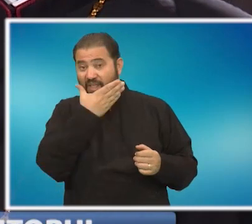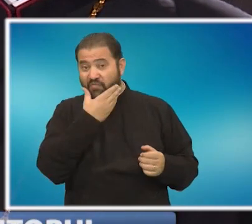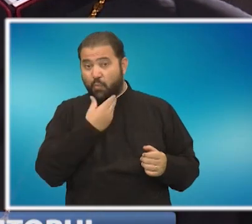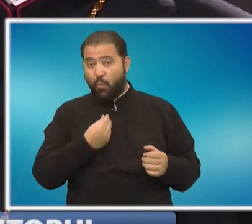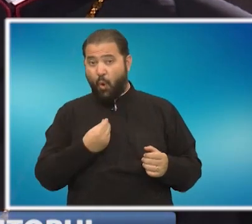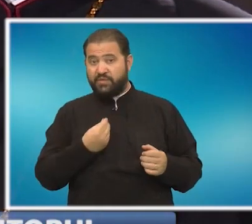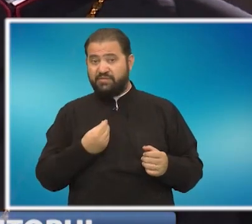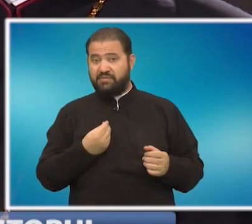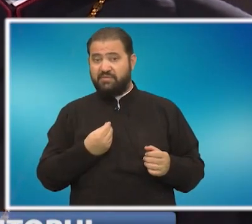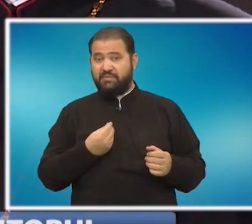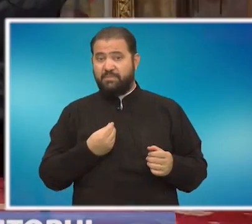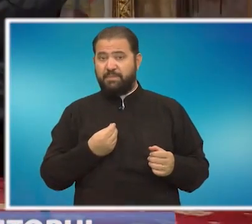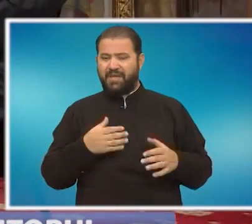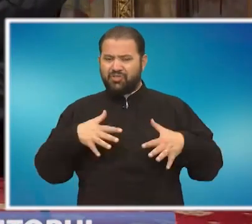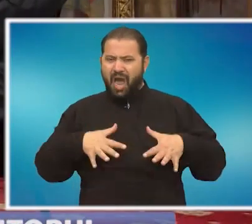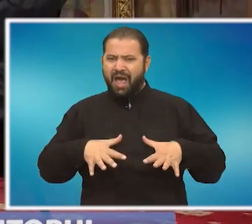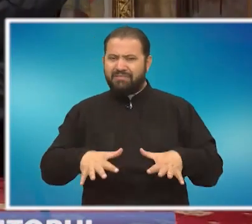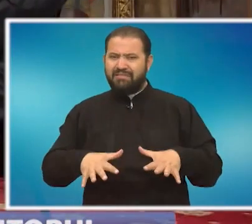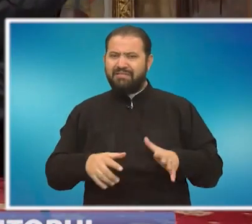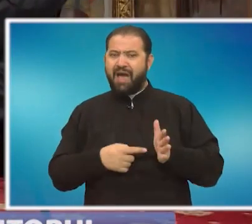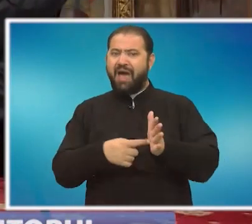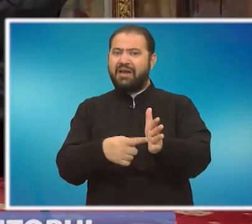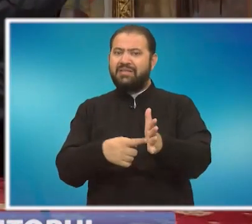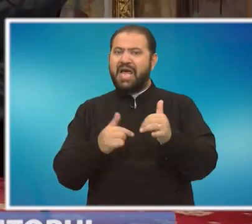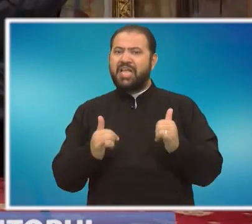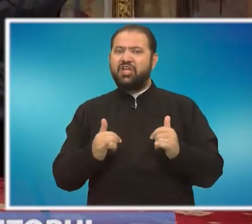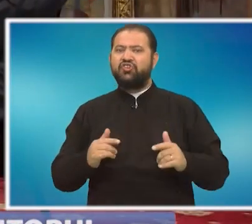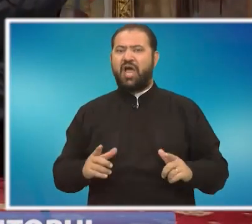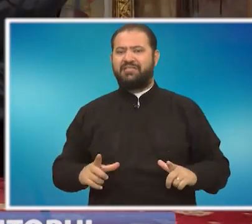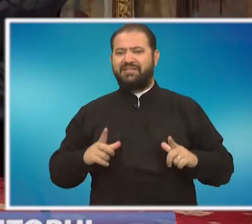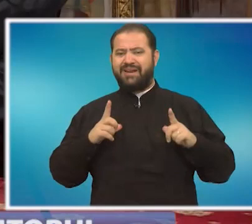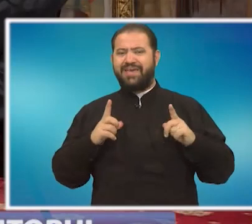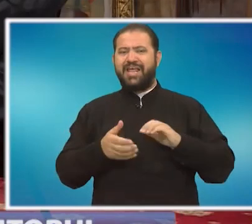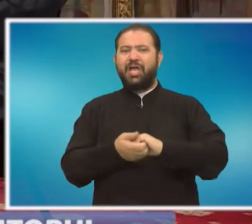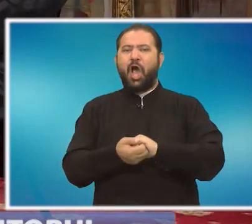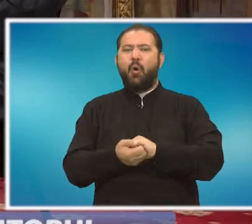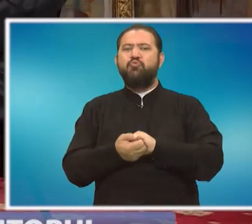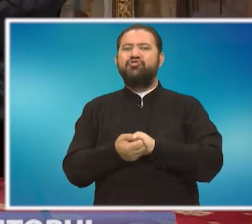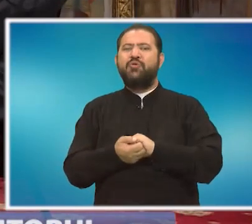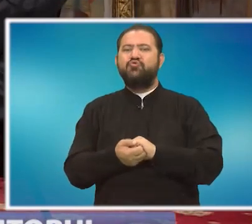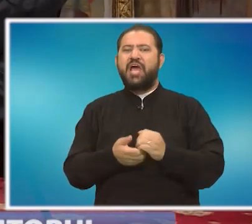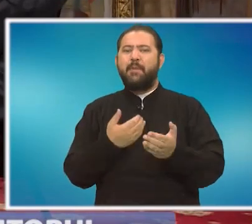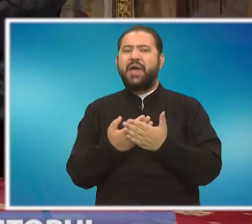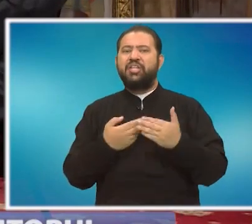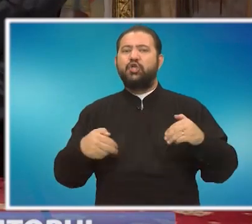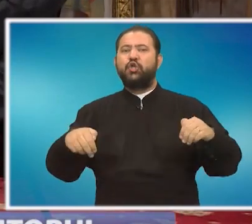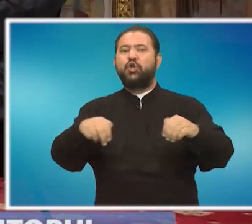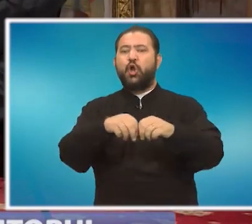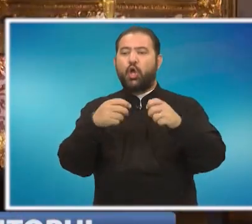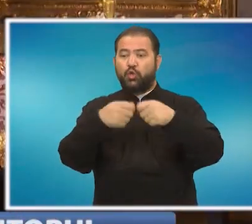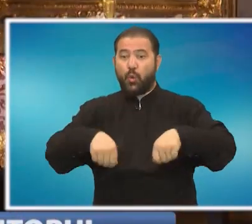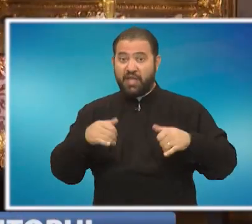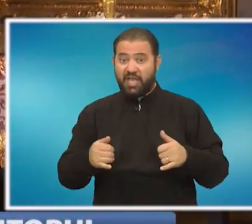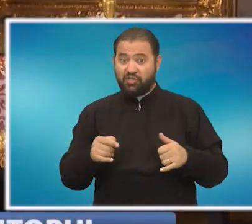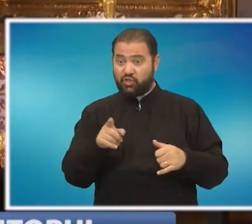foarte frumos și foarte adânc exprimată această stare de comuniune. Pentru noi,